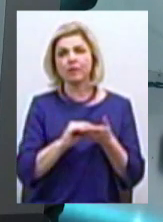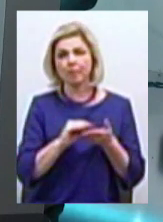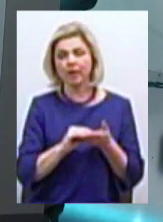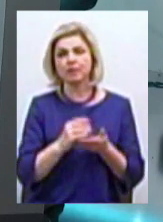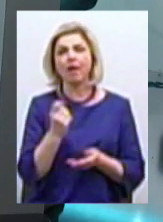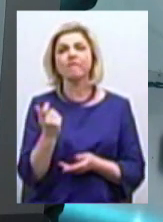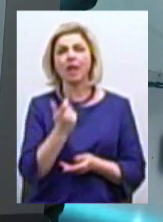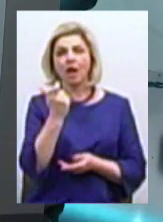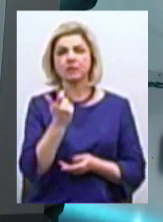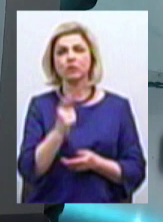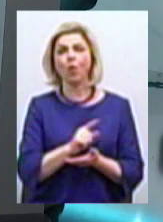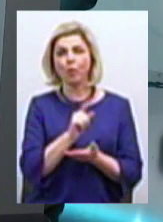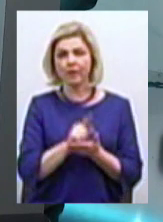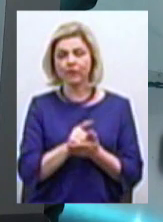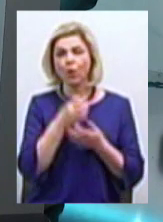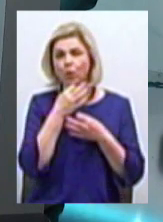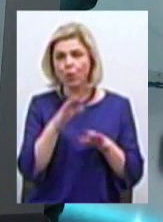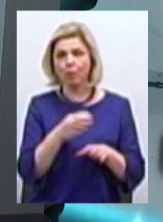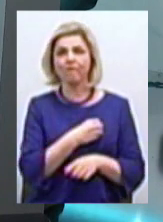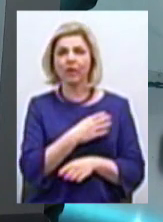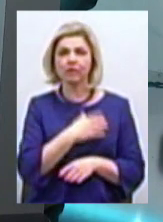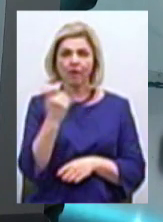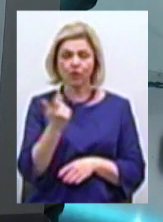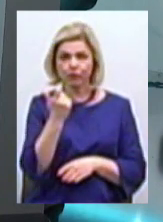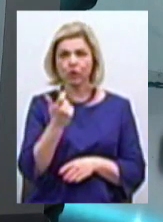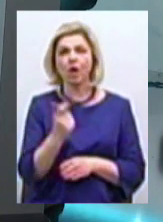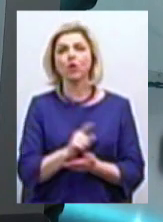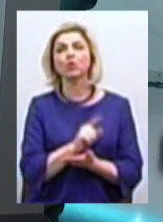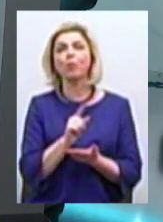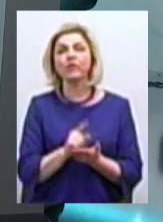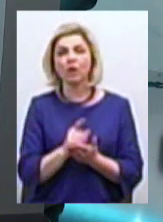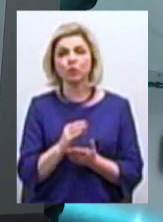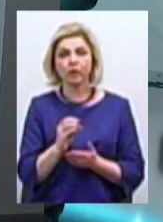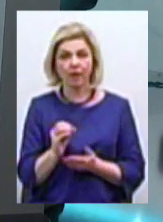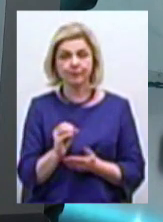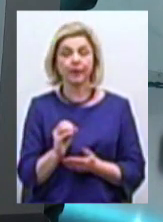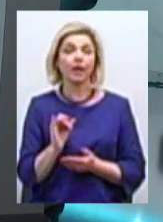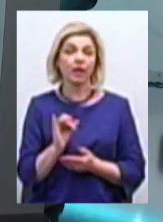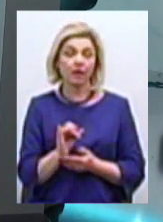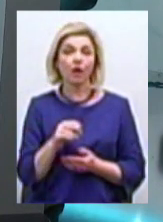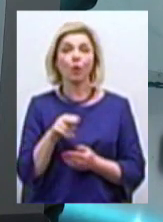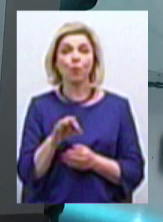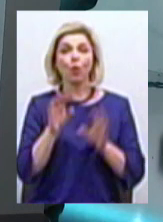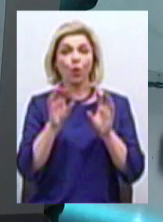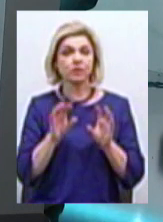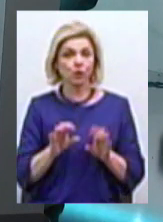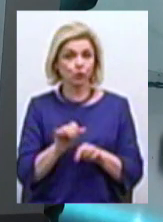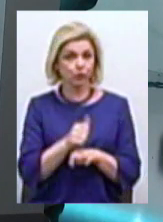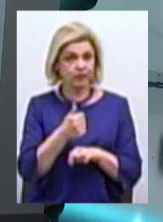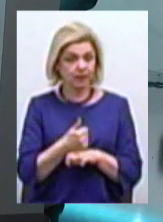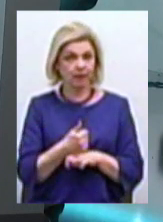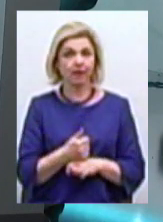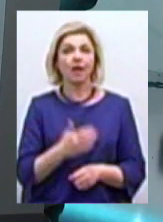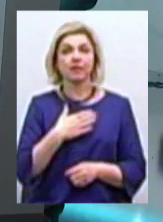власність зобов'язує. Будь-яка власність, будь-яке господарювання, воно зобов'язує. І відповідно до Конституції,